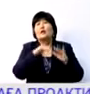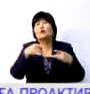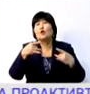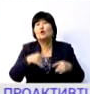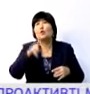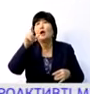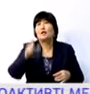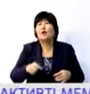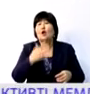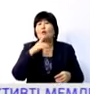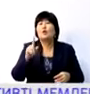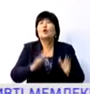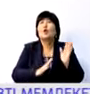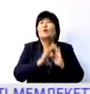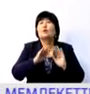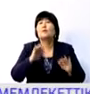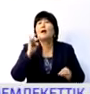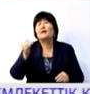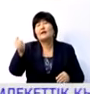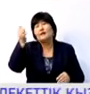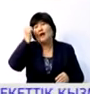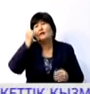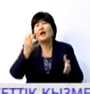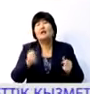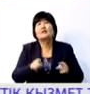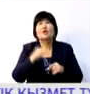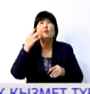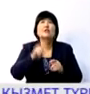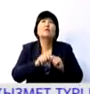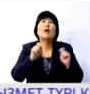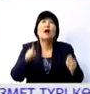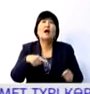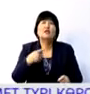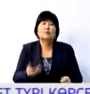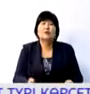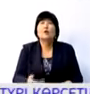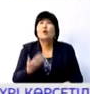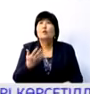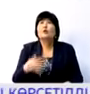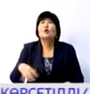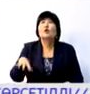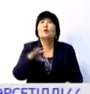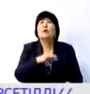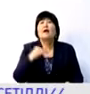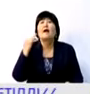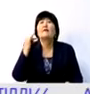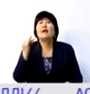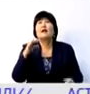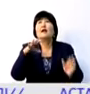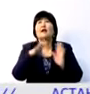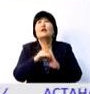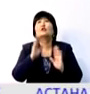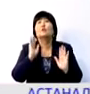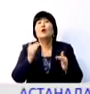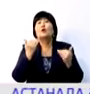текті тұлға мұражайды өскелең ұрпаққа тарихтан тағылым алсын деген мақсатпен аштым дейді. Мен мынаның барлығын тарихқа кіргізіп болғаннан кейін